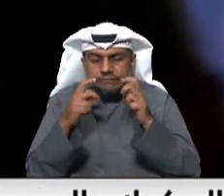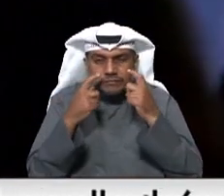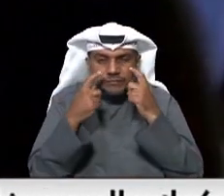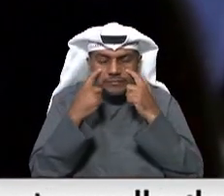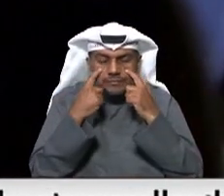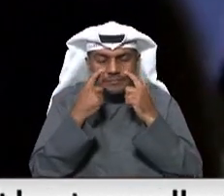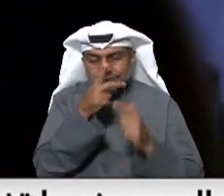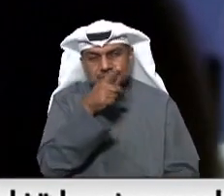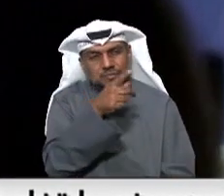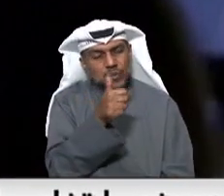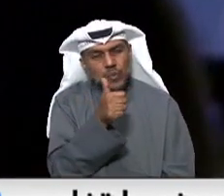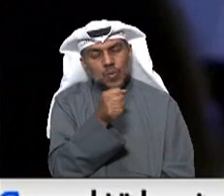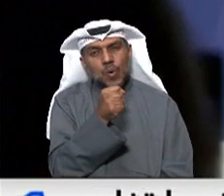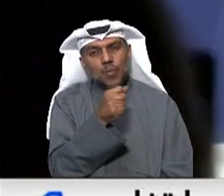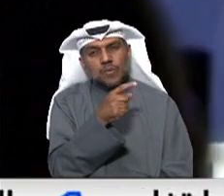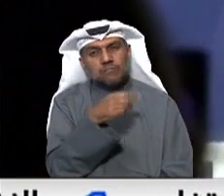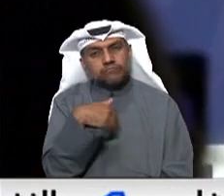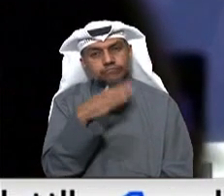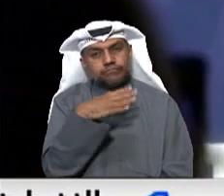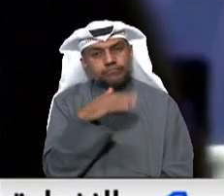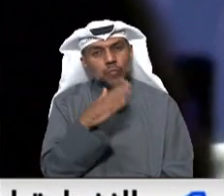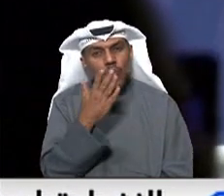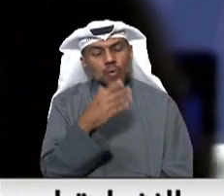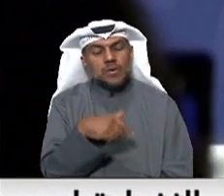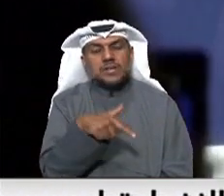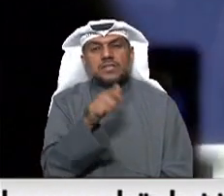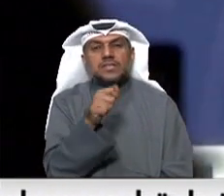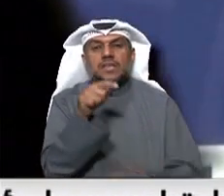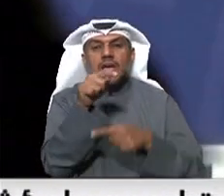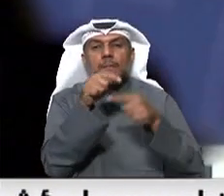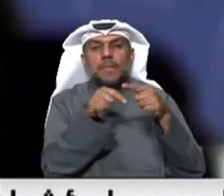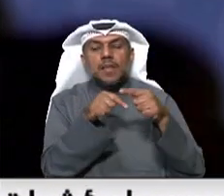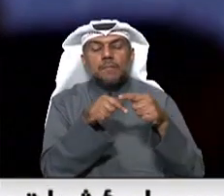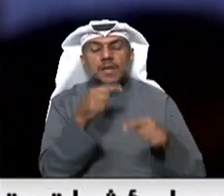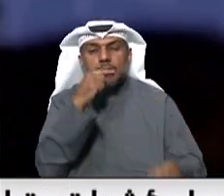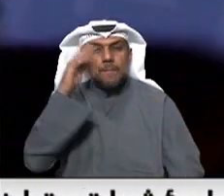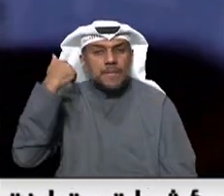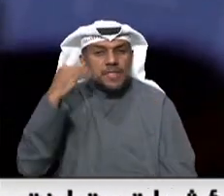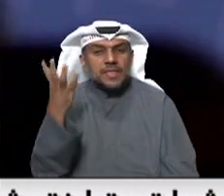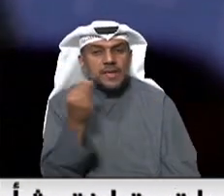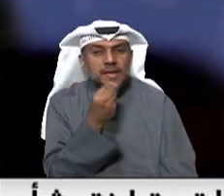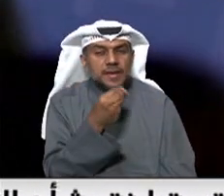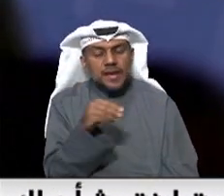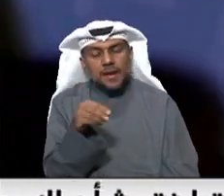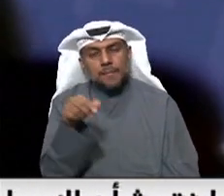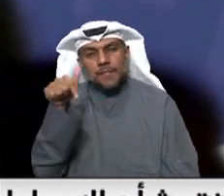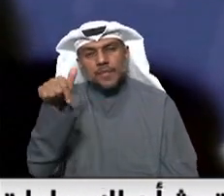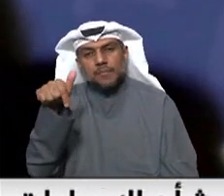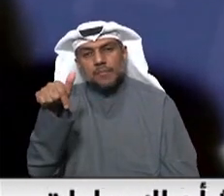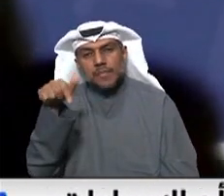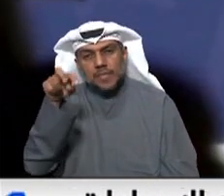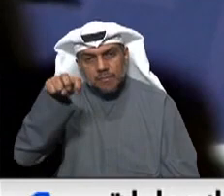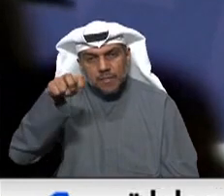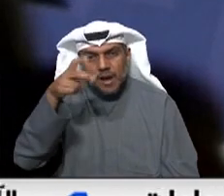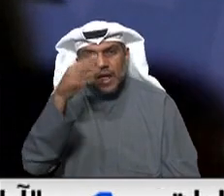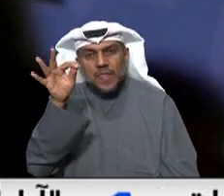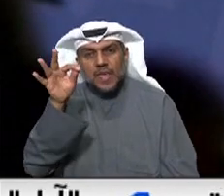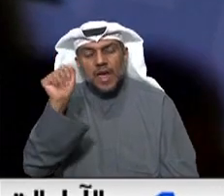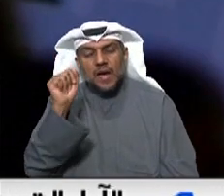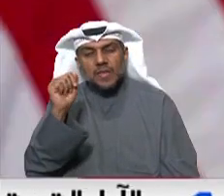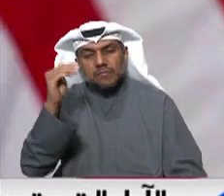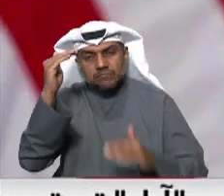وحصوله على 60% من الاصوات بينما حصلت منافسته هيلي على نحو 38% من